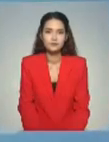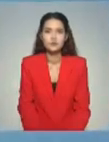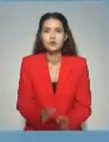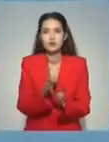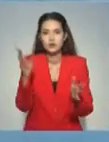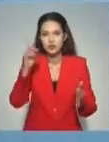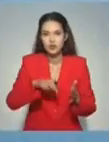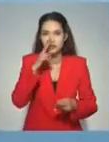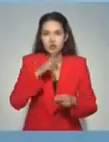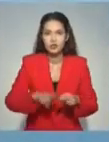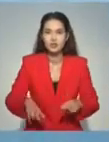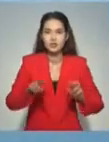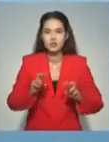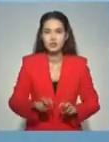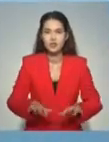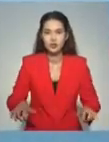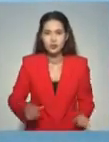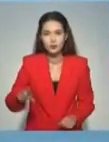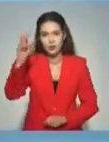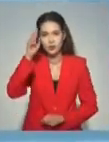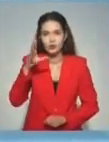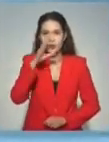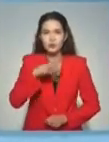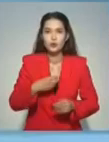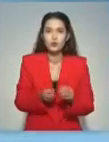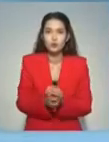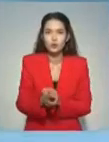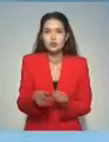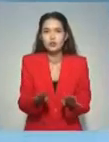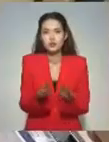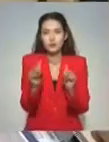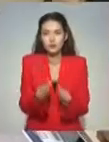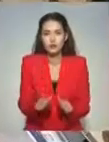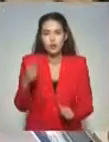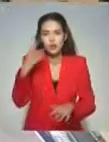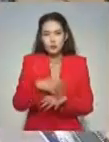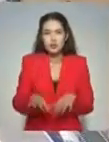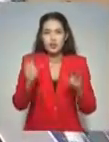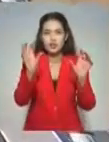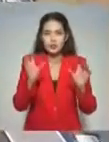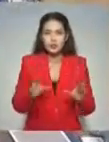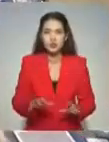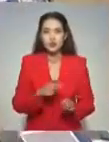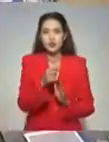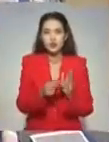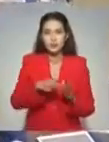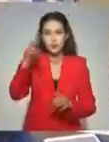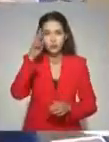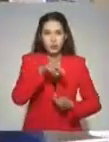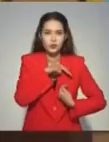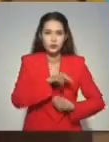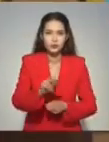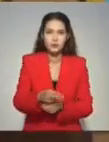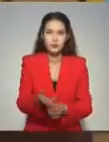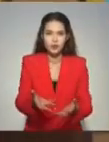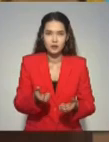утратил доверие, лишился кресла. Госслужащих теперь смогут увольнять с такой формулировкой. Понятие внесли в закон по вопросам госслужбы. Поправки